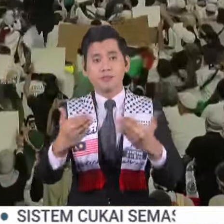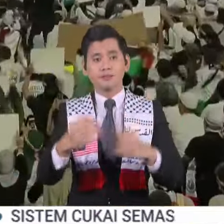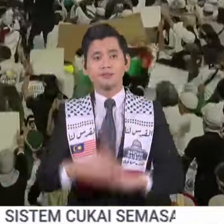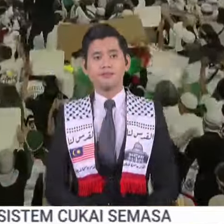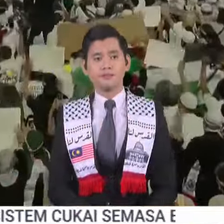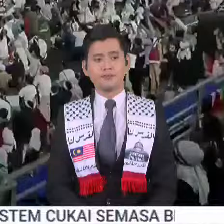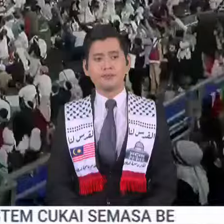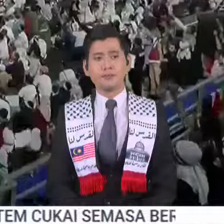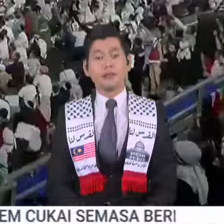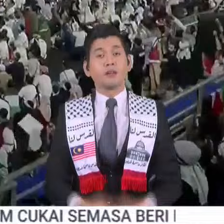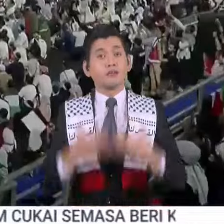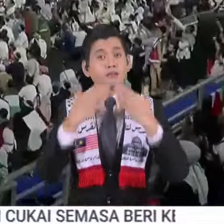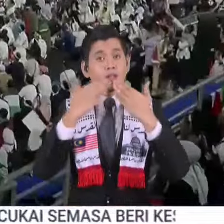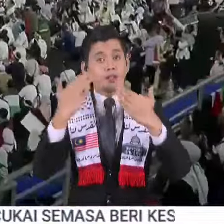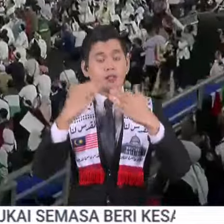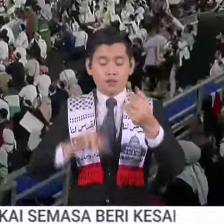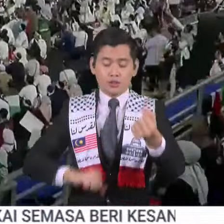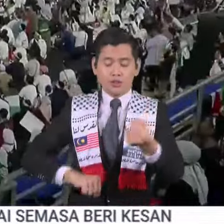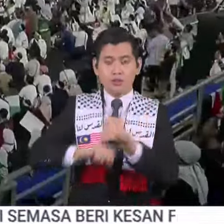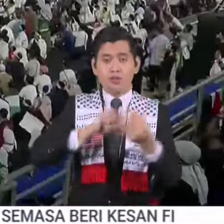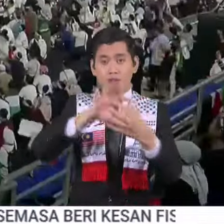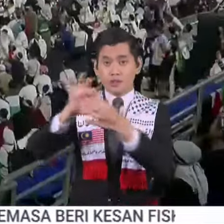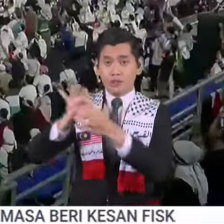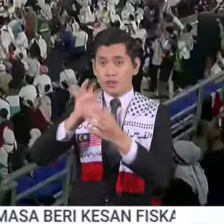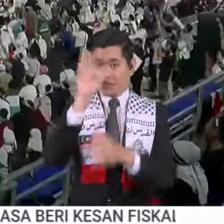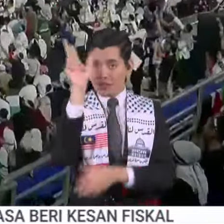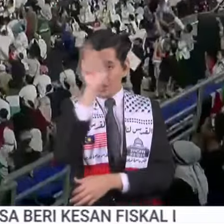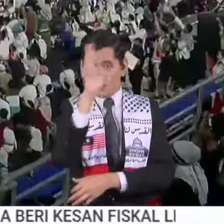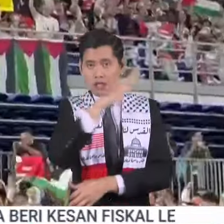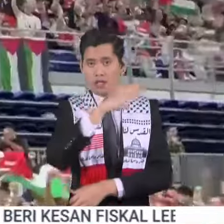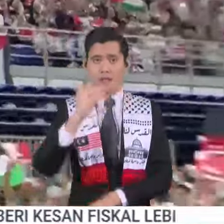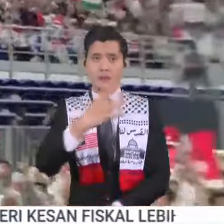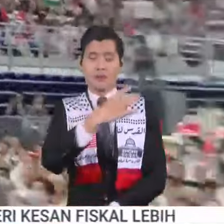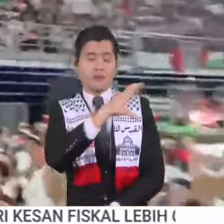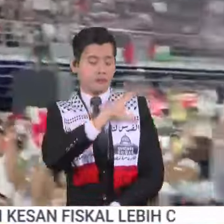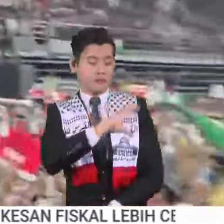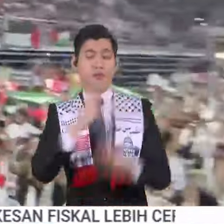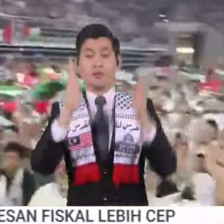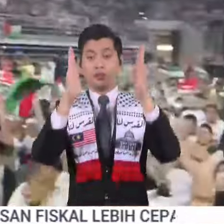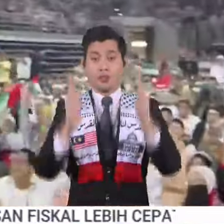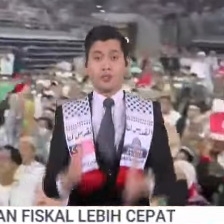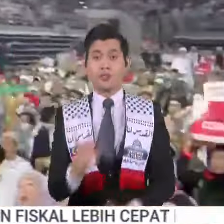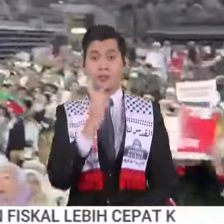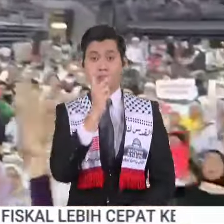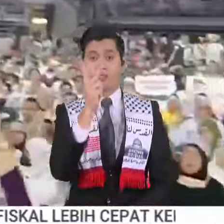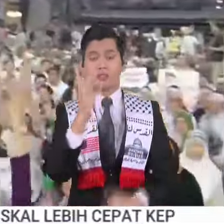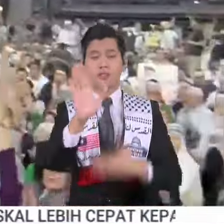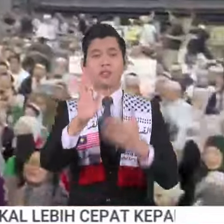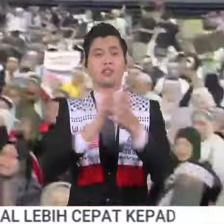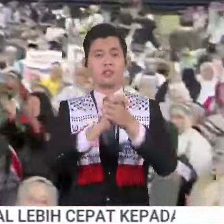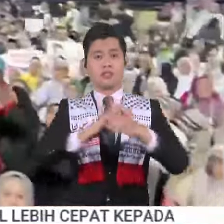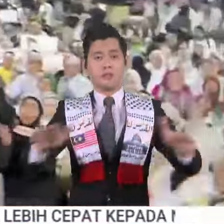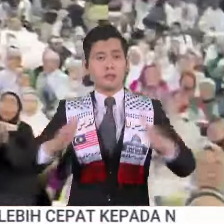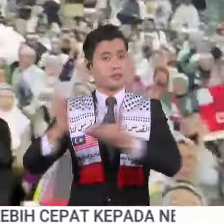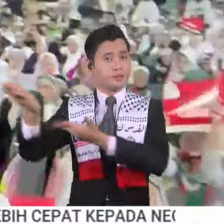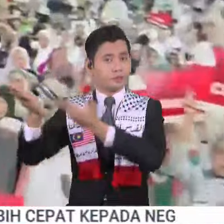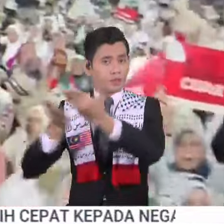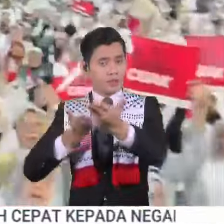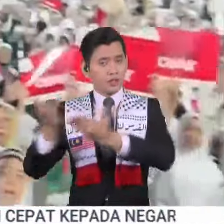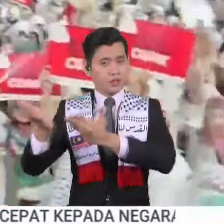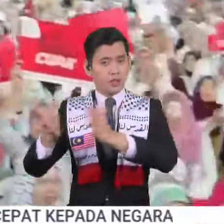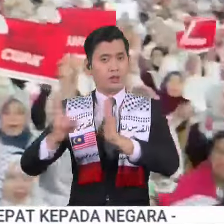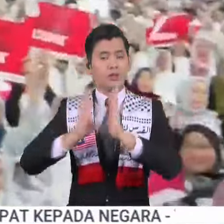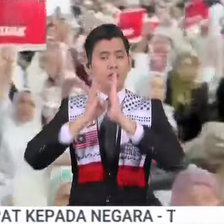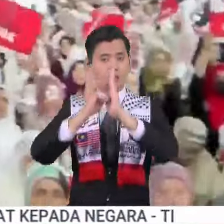Beliau turut menyatakan penghargaan atas sokongan dan kerjasama kerajaan serta polis dalam memastikan keselamatan, kemudahan dan kakitangan kedutaan